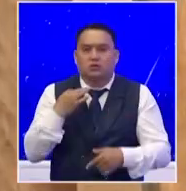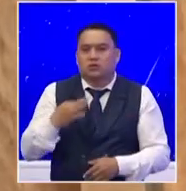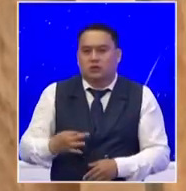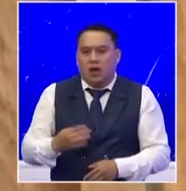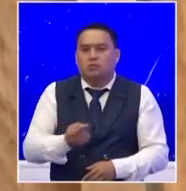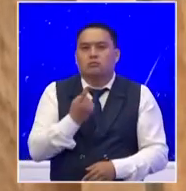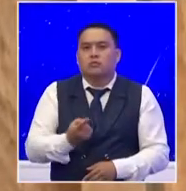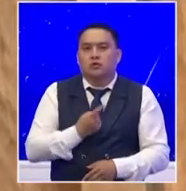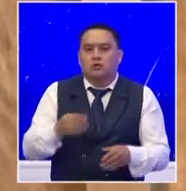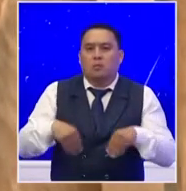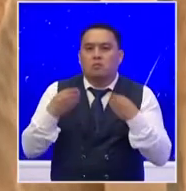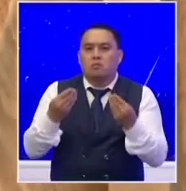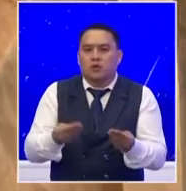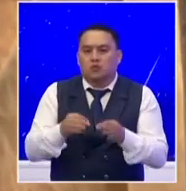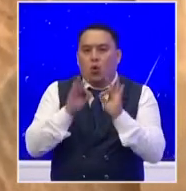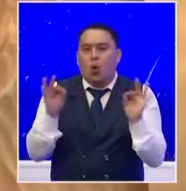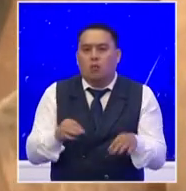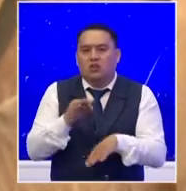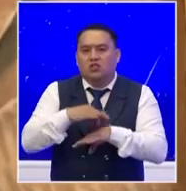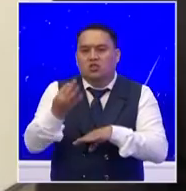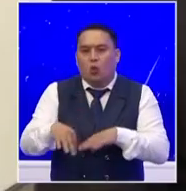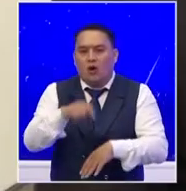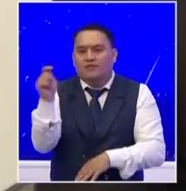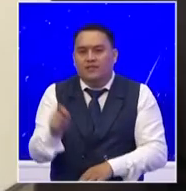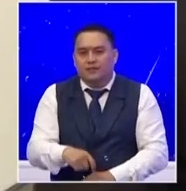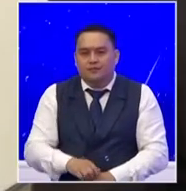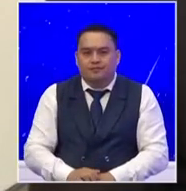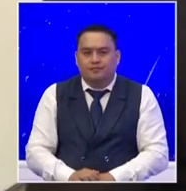мастер пытался передать кровавый образ жестокой войны.